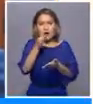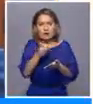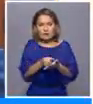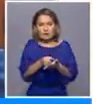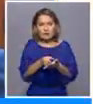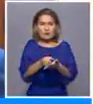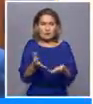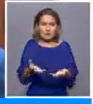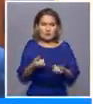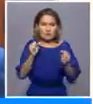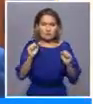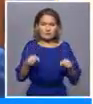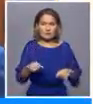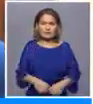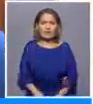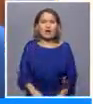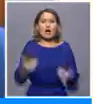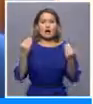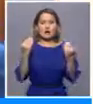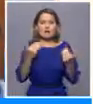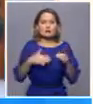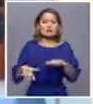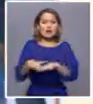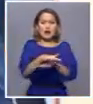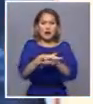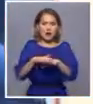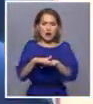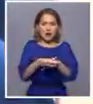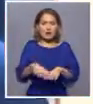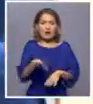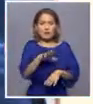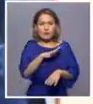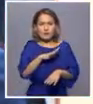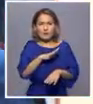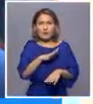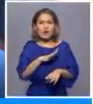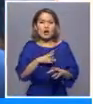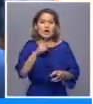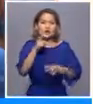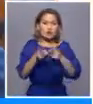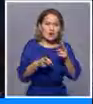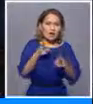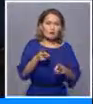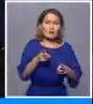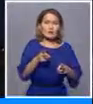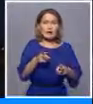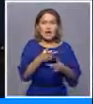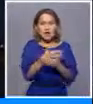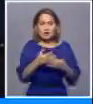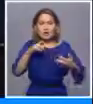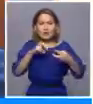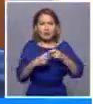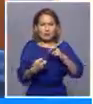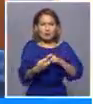бар. Осындай кезде халыққа мысалы бір ақпараттар жетпей жатса, интернетте соны талқылай бастады. Мынау былай болып қалыпты, мынау былай болған екен деп